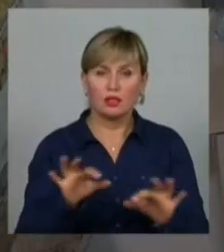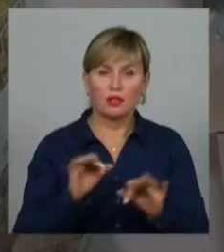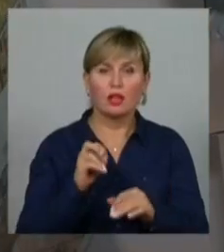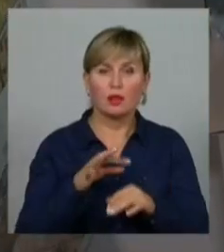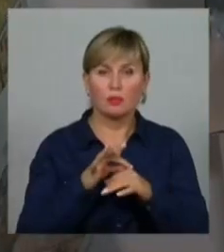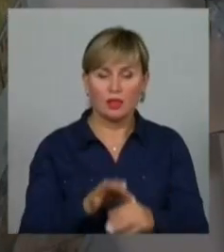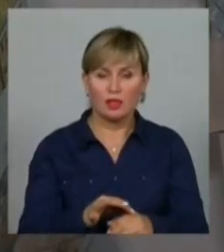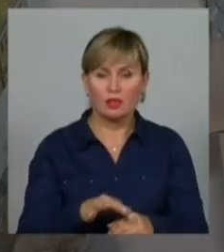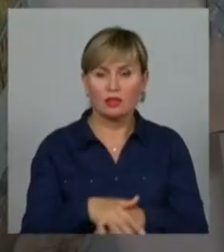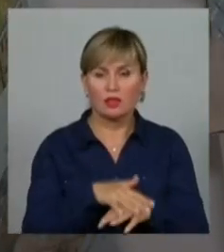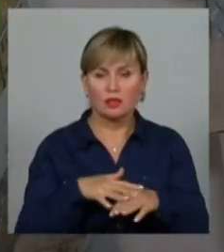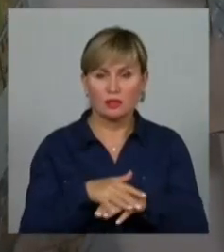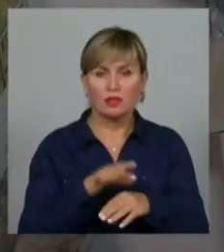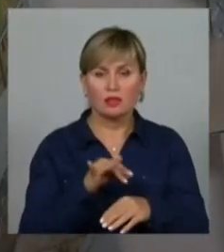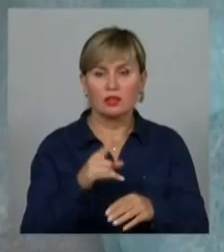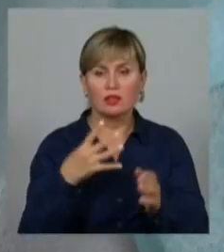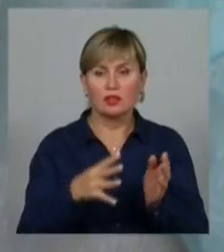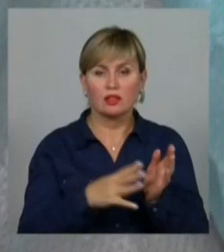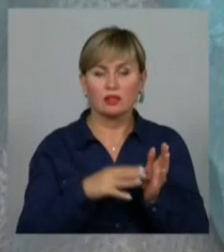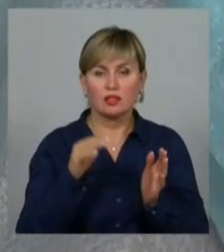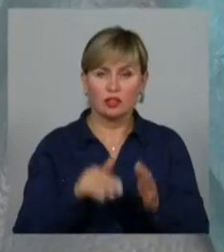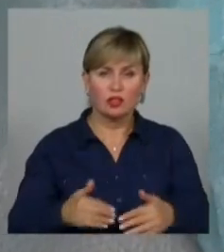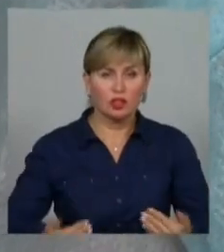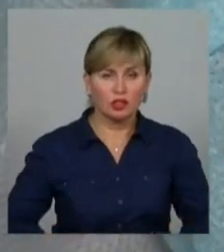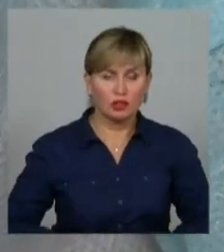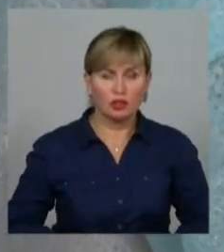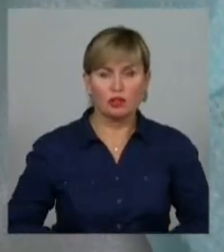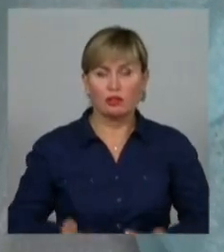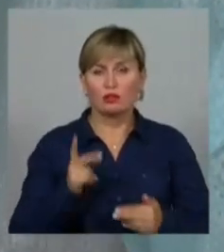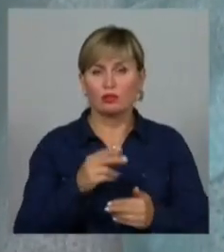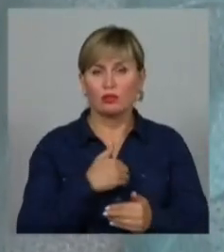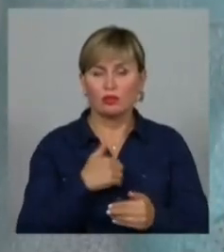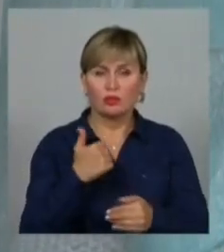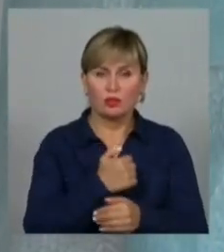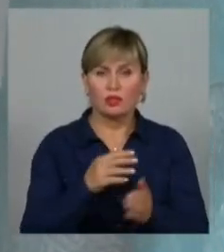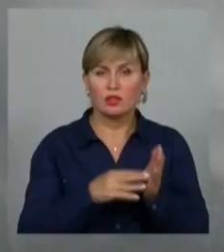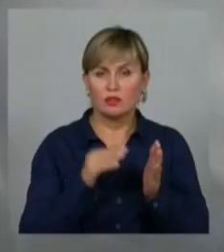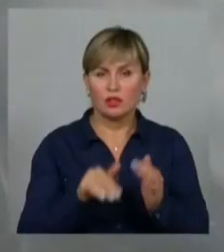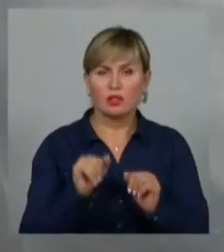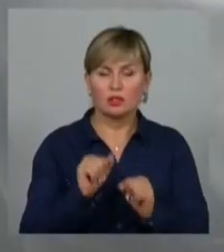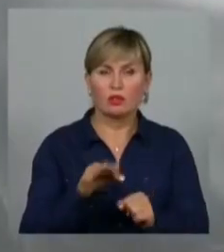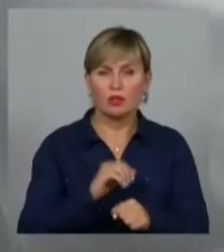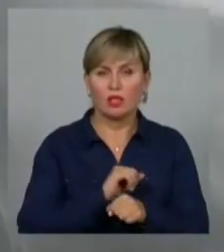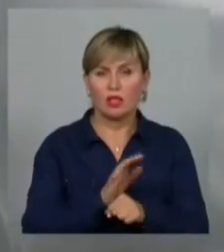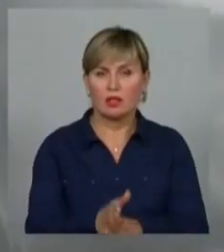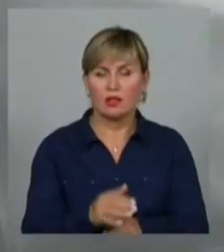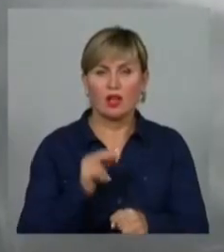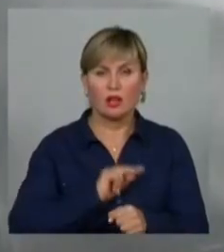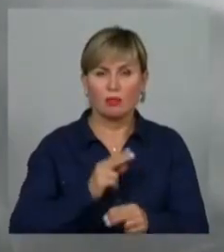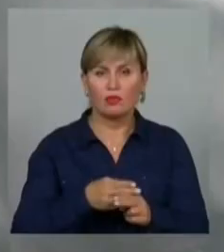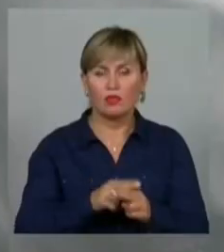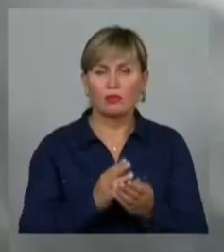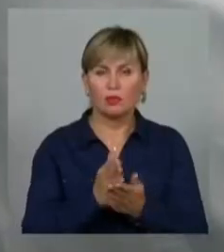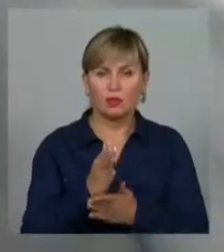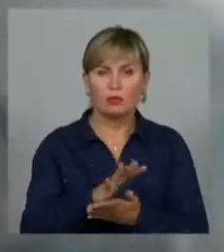проходит иммунизация населения. Из 49 тысяч жителей района, подлежащих вакцинации, 9 тысяч человек защитились от коронавируса. Работа в этом